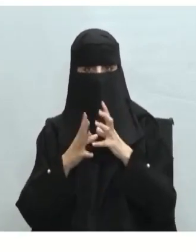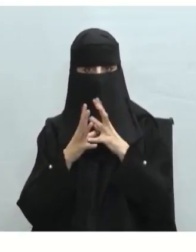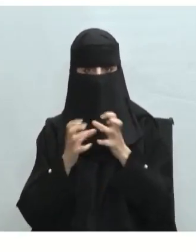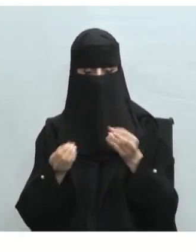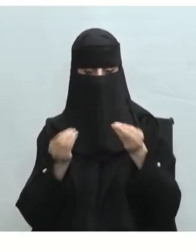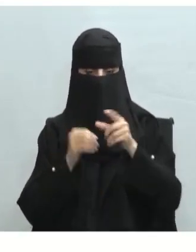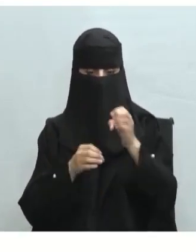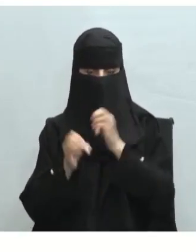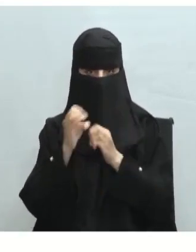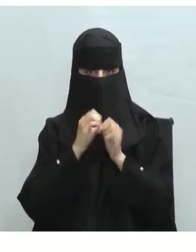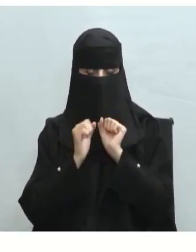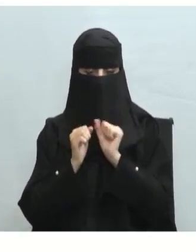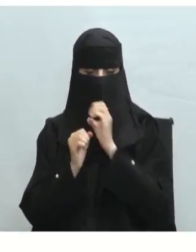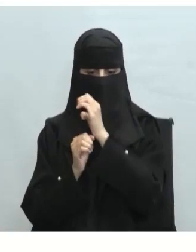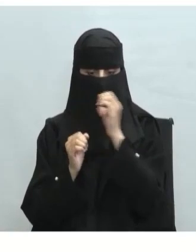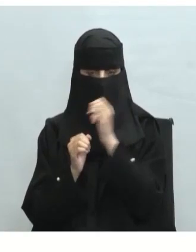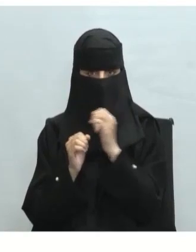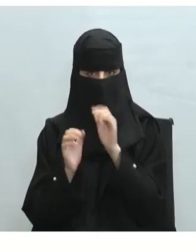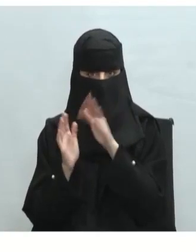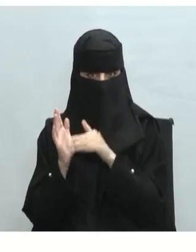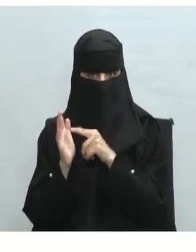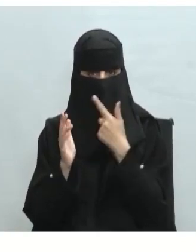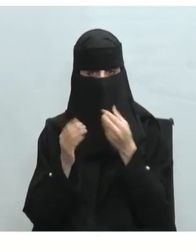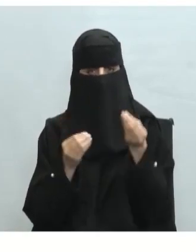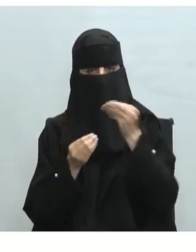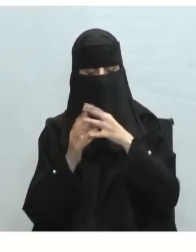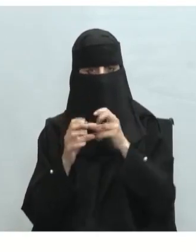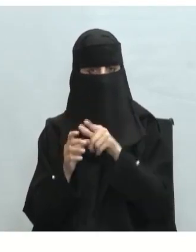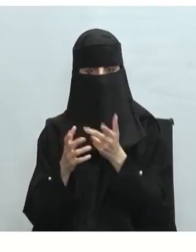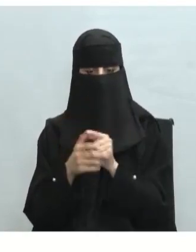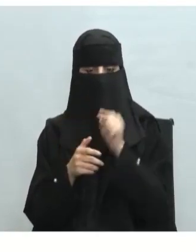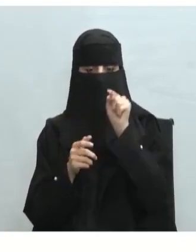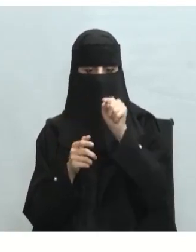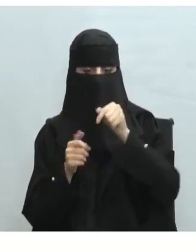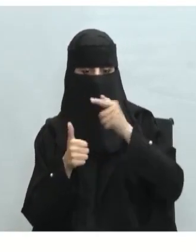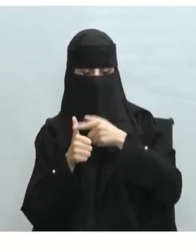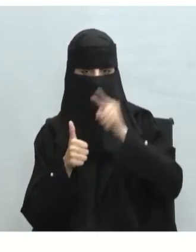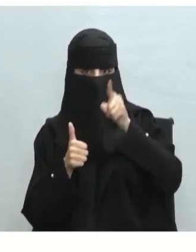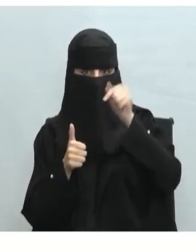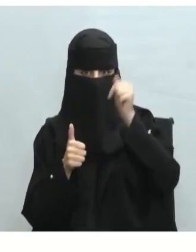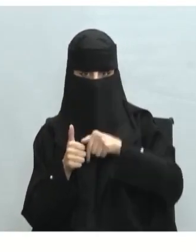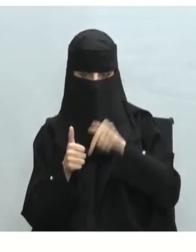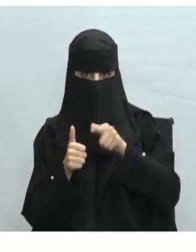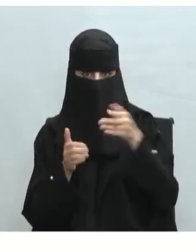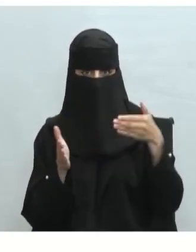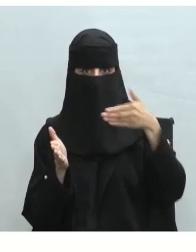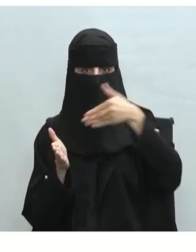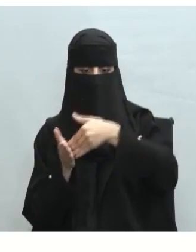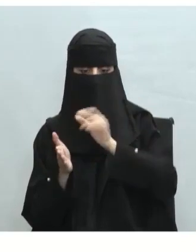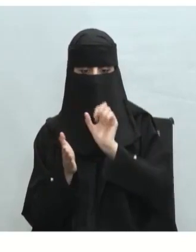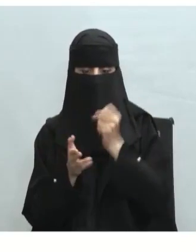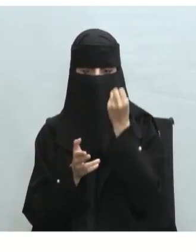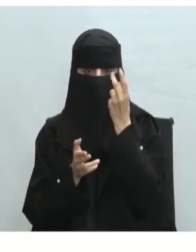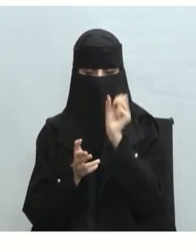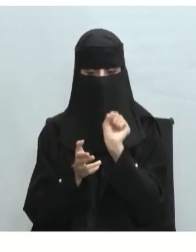اليوم حيث اوصلتك افكارك وستكون غدا حيث تاخذك افكارك ايضا ومقوله اخرى من يفهم